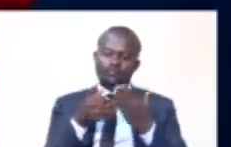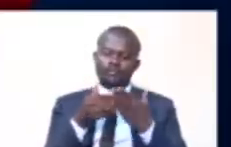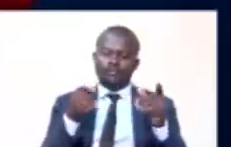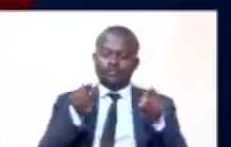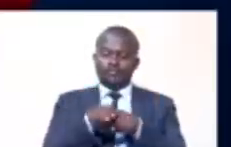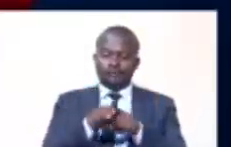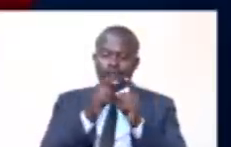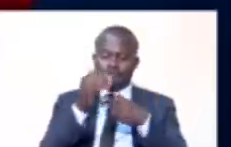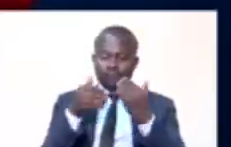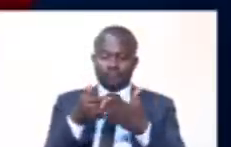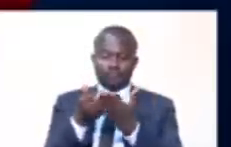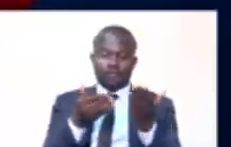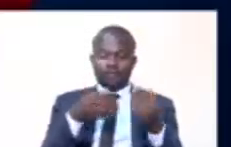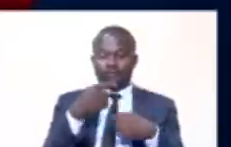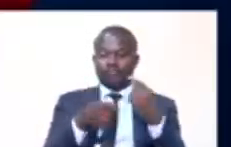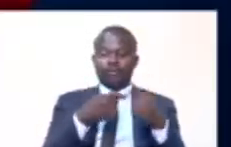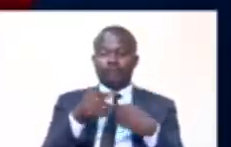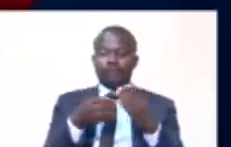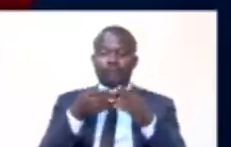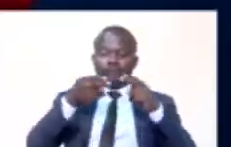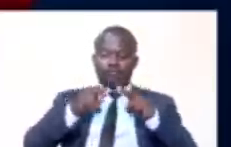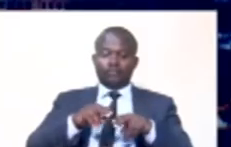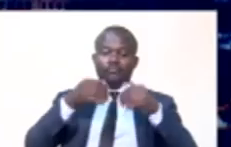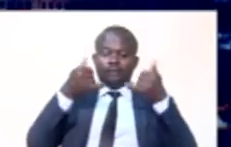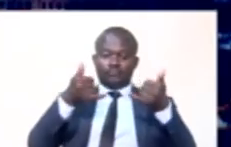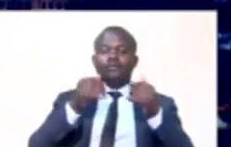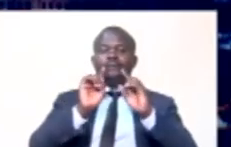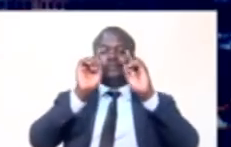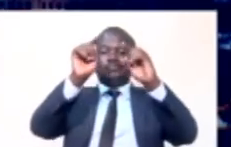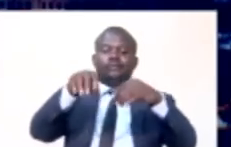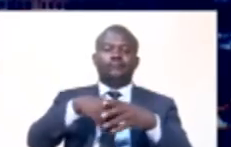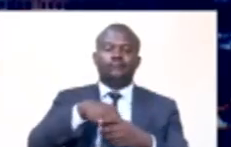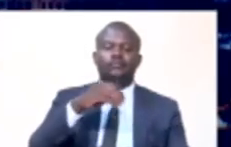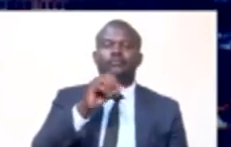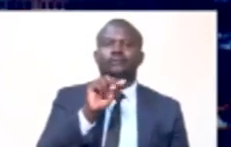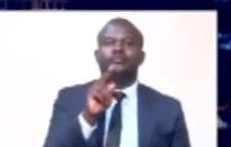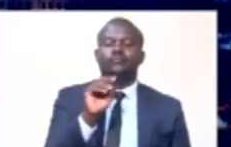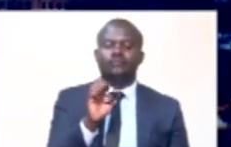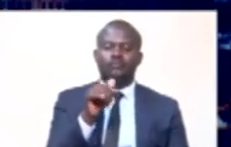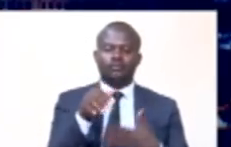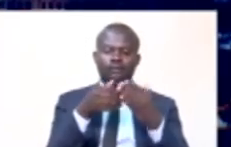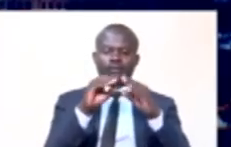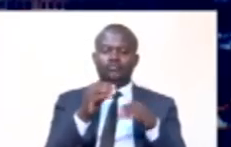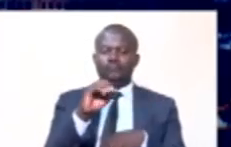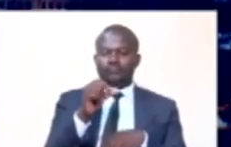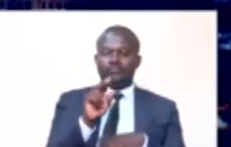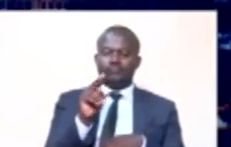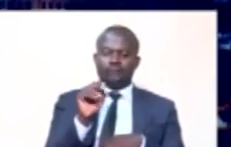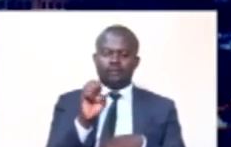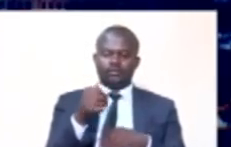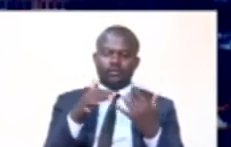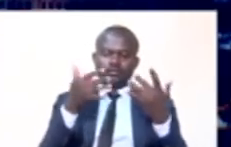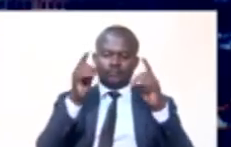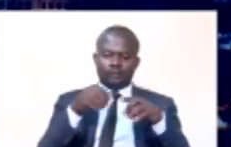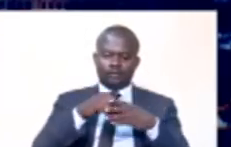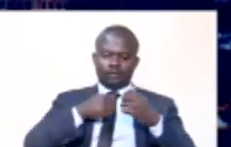nkuko mubibona niko izaba imeze. Reka twerekeze kuri Guinea. Ikipe y'igihugu ya Guinea yamaze kugera mu